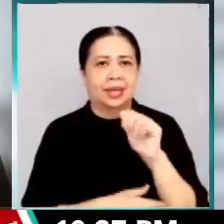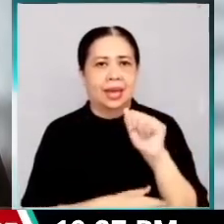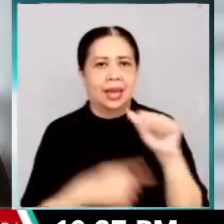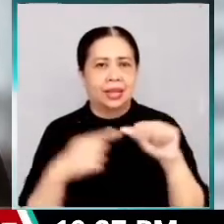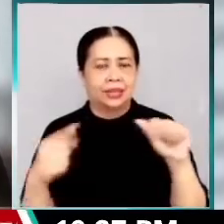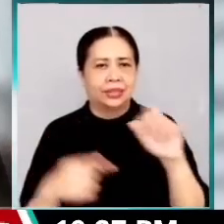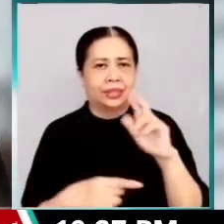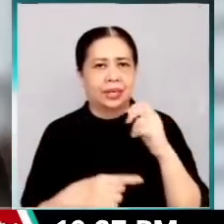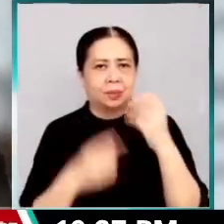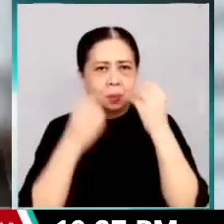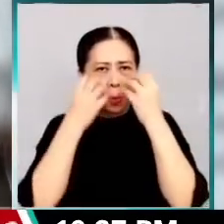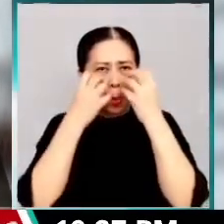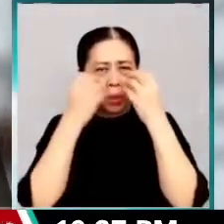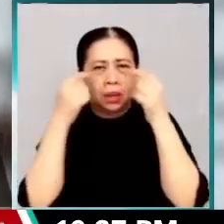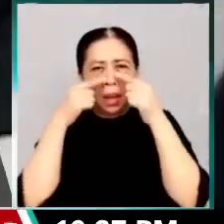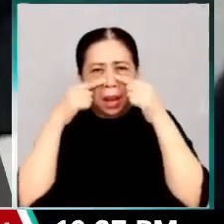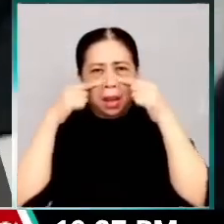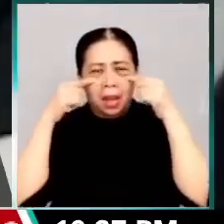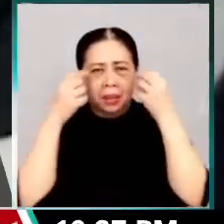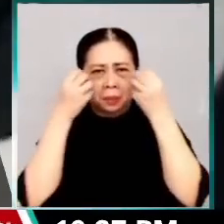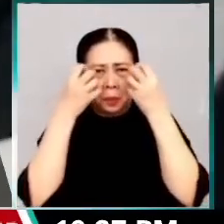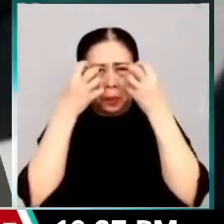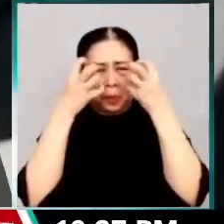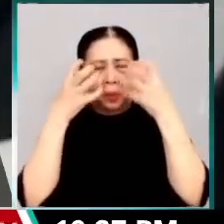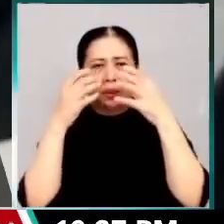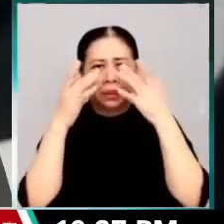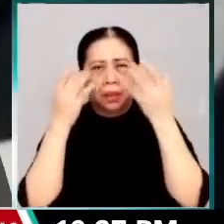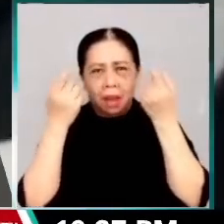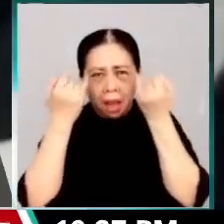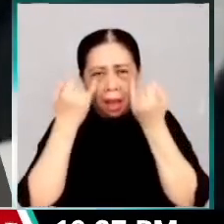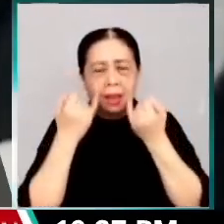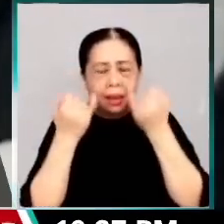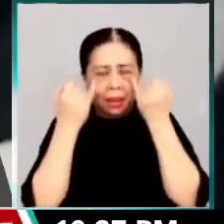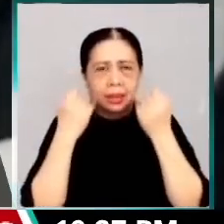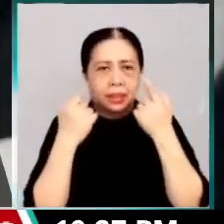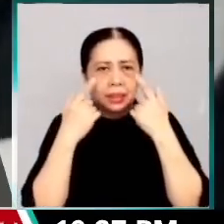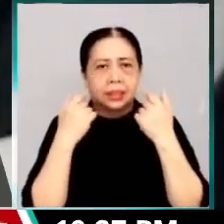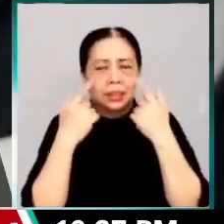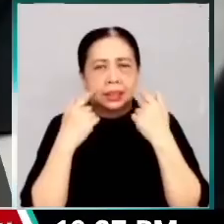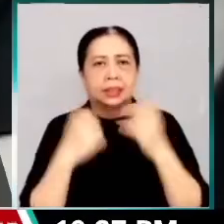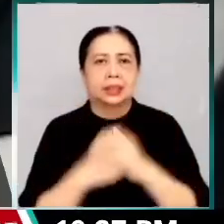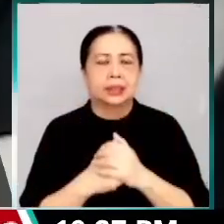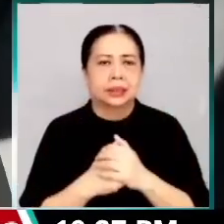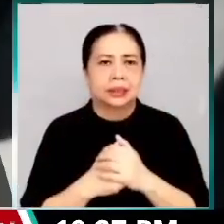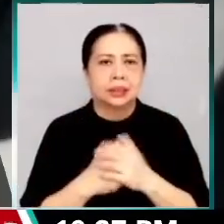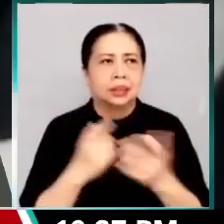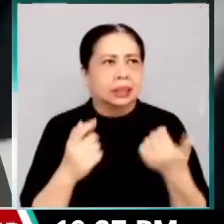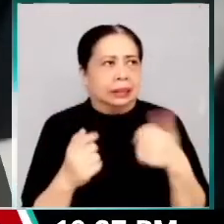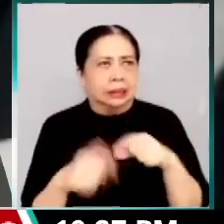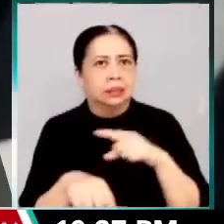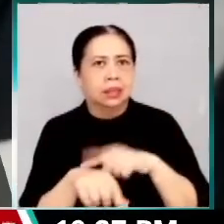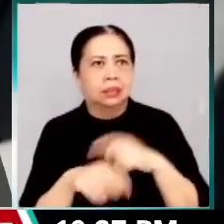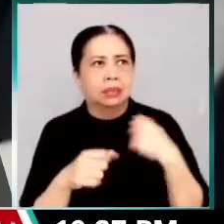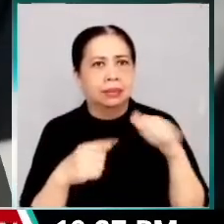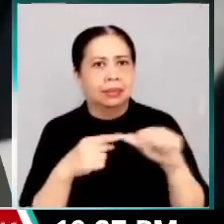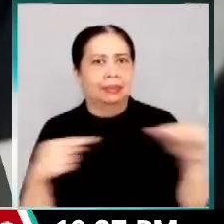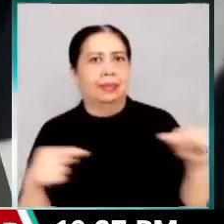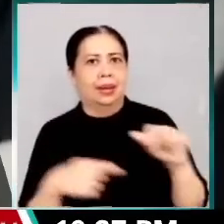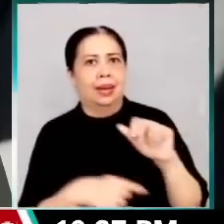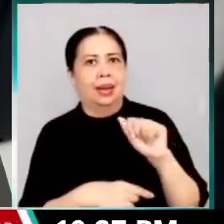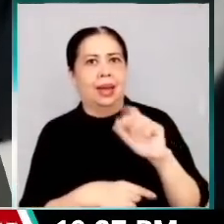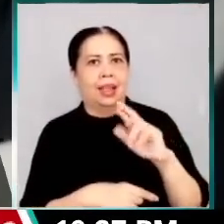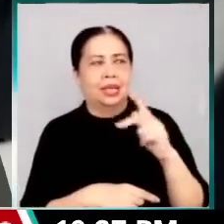at nagluluha ang kanyang mata. Nandun po yung fear na anytime baka atakitin ako ng allergy, anytime baka bigla na